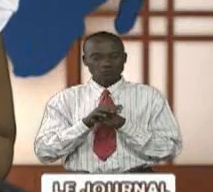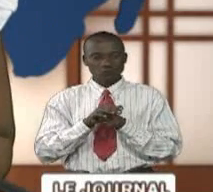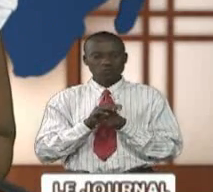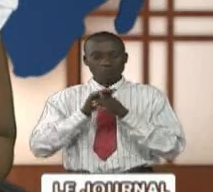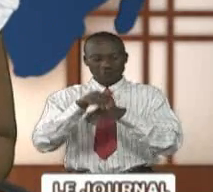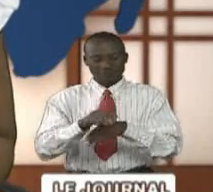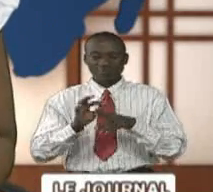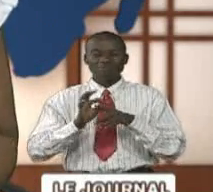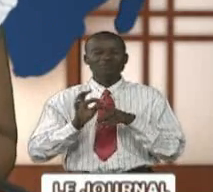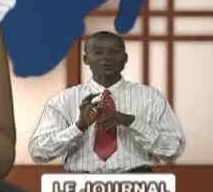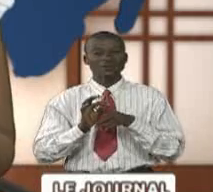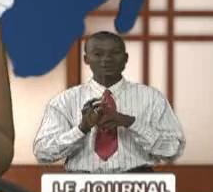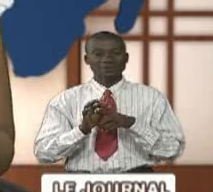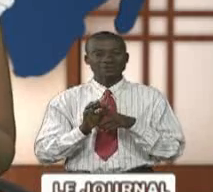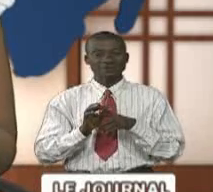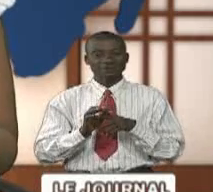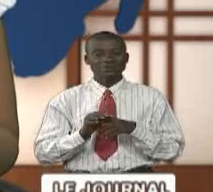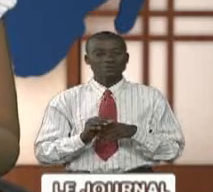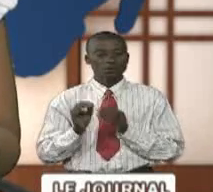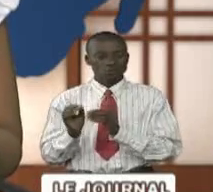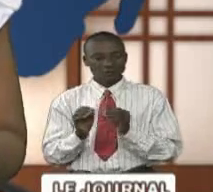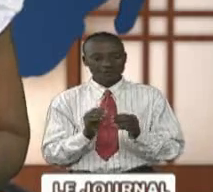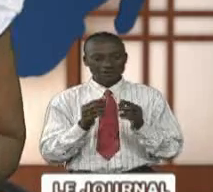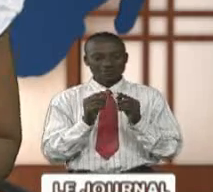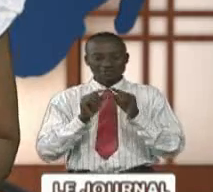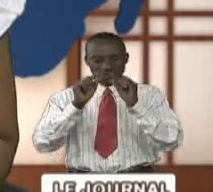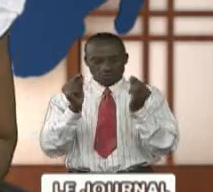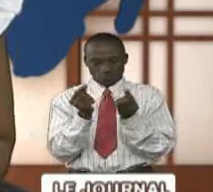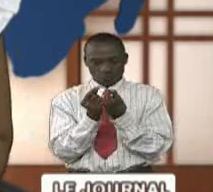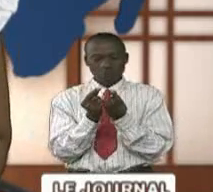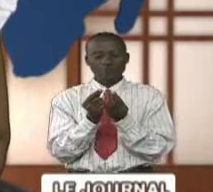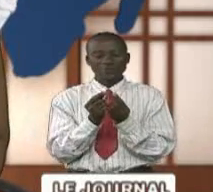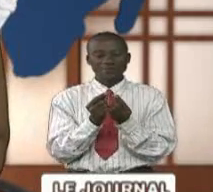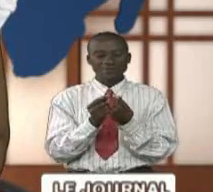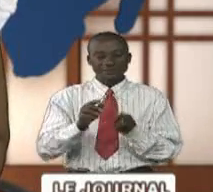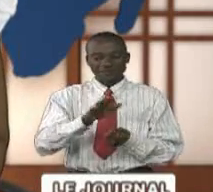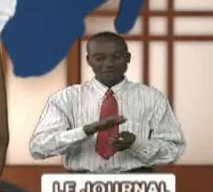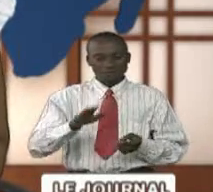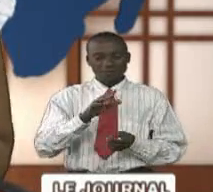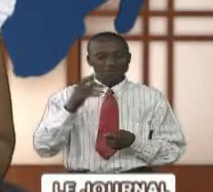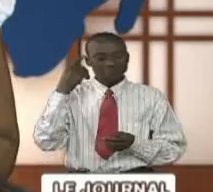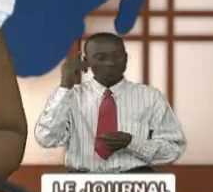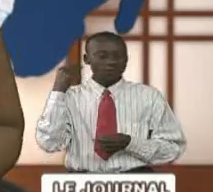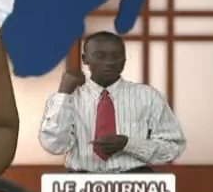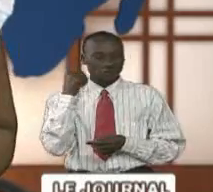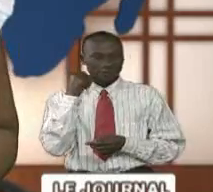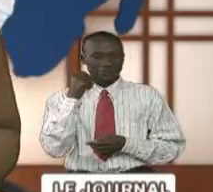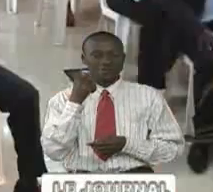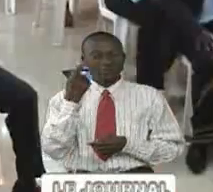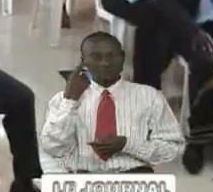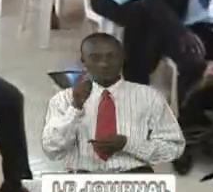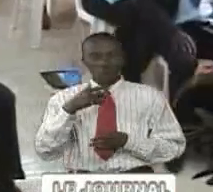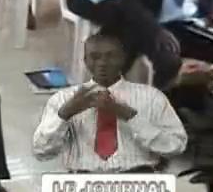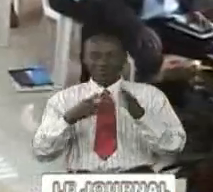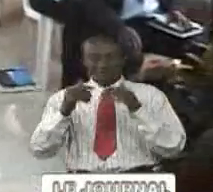capacités, une formation organisée par le Syndicat national de médecins CINEMAD pour une meilleure prise en charge.